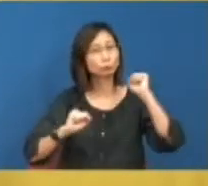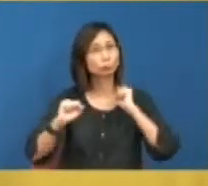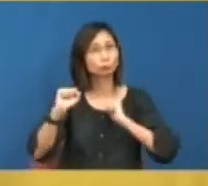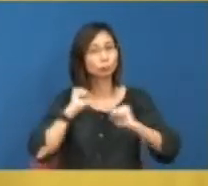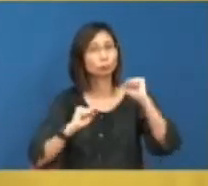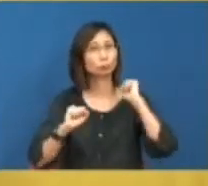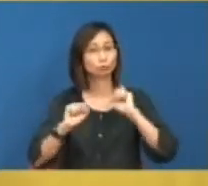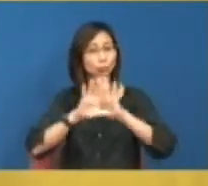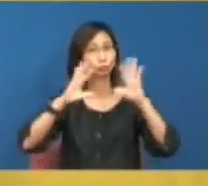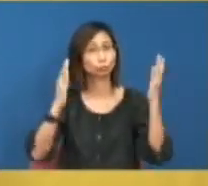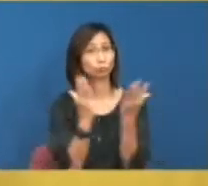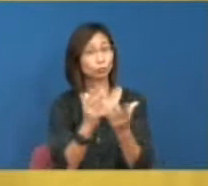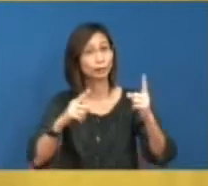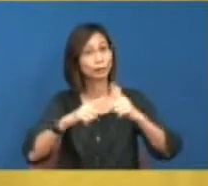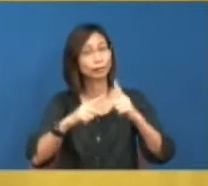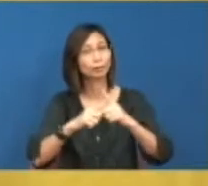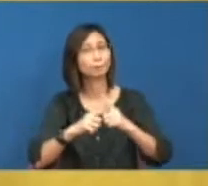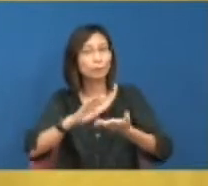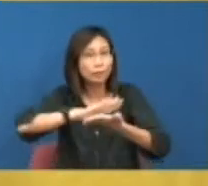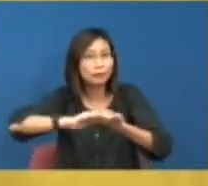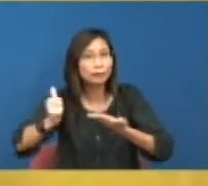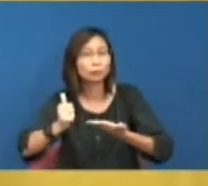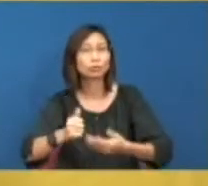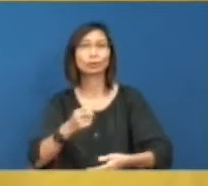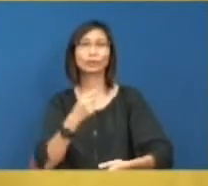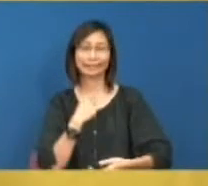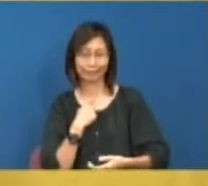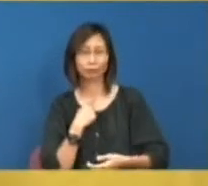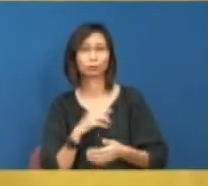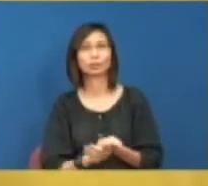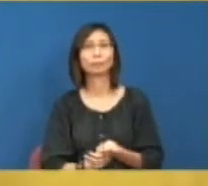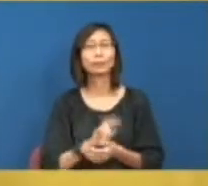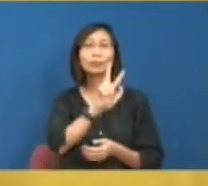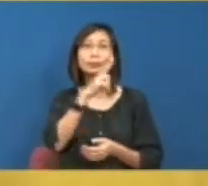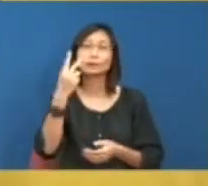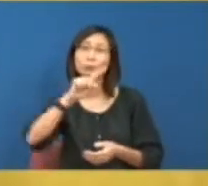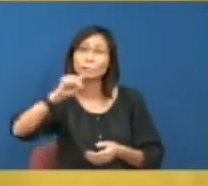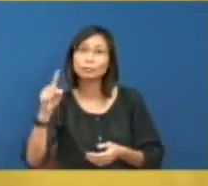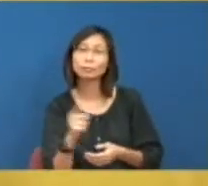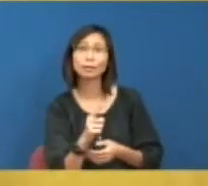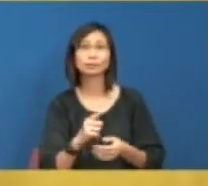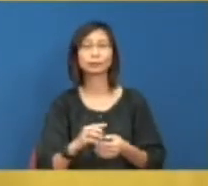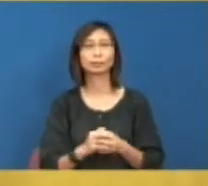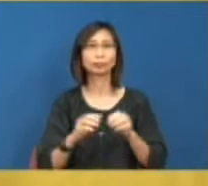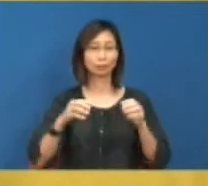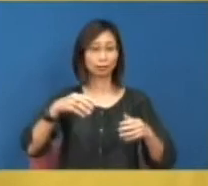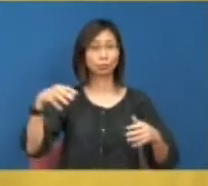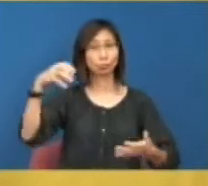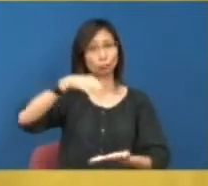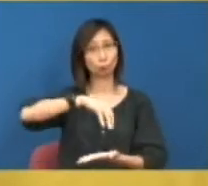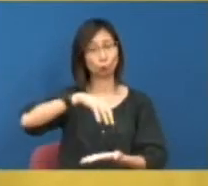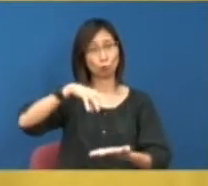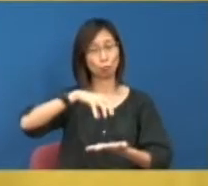話將嗰22萬人裏邊一部分係同意呢個策略嘅人咧，係